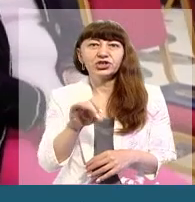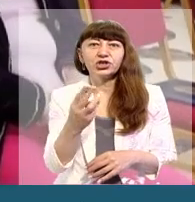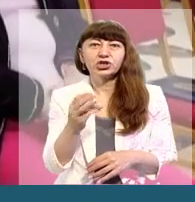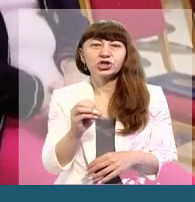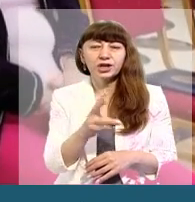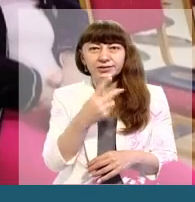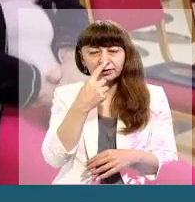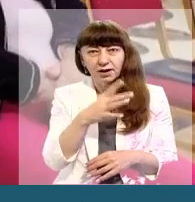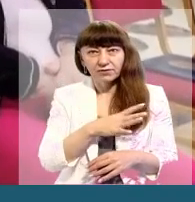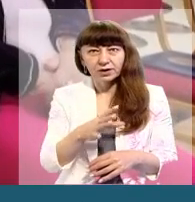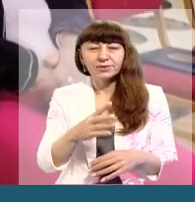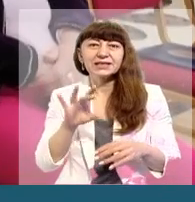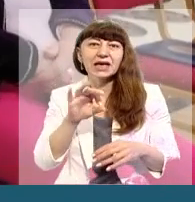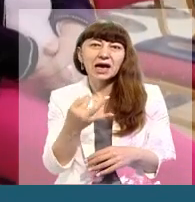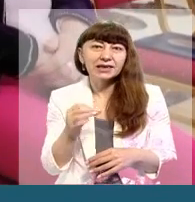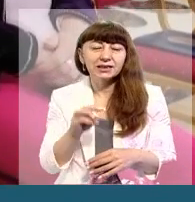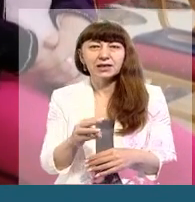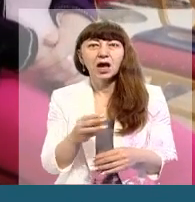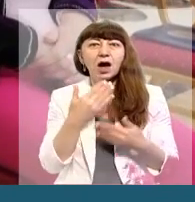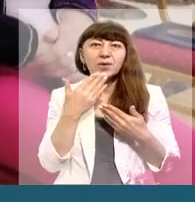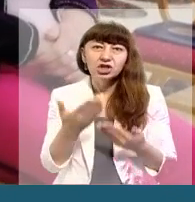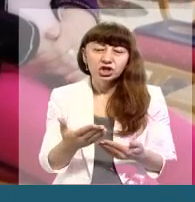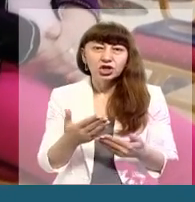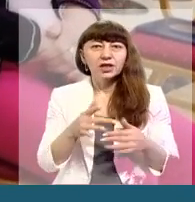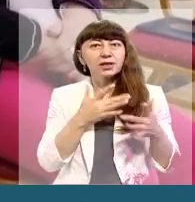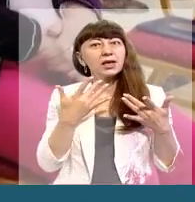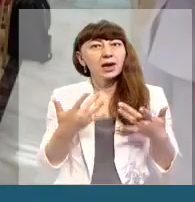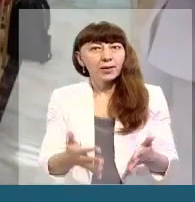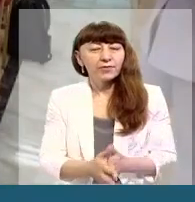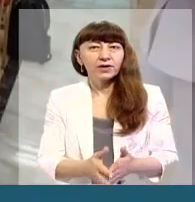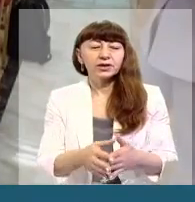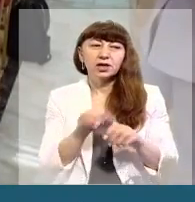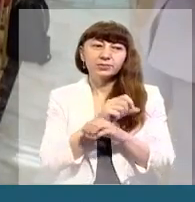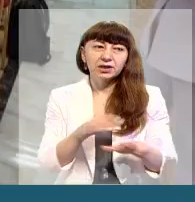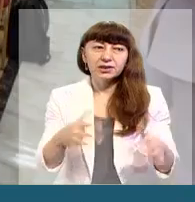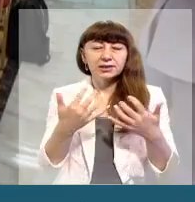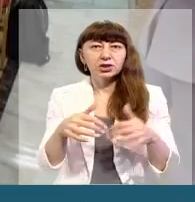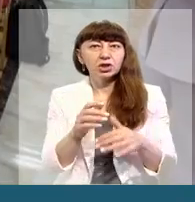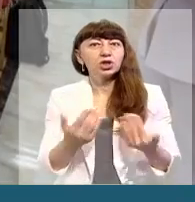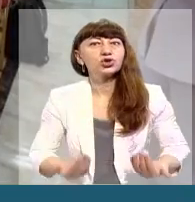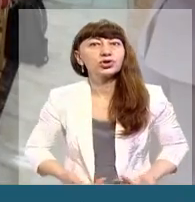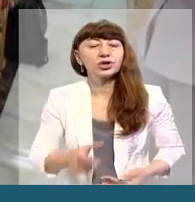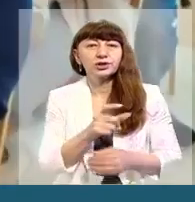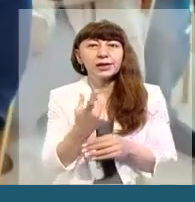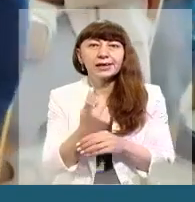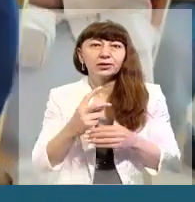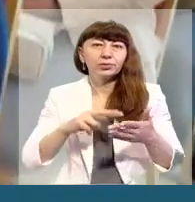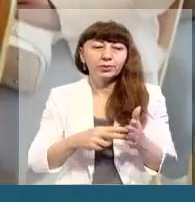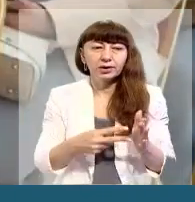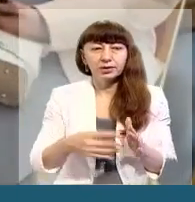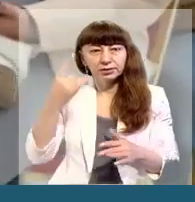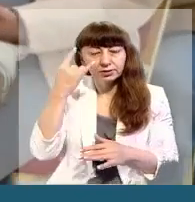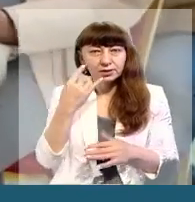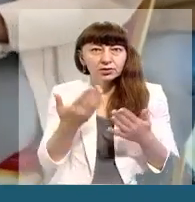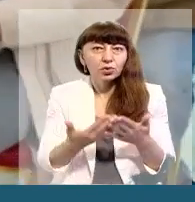недавнего времени сайт для обращений и требований набирает активную популярность среди населения. Как резюмировал министр, этот проект для нашей